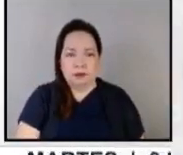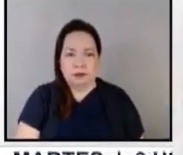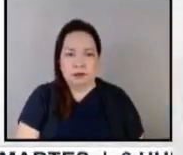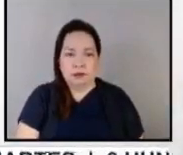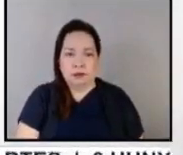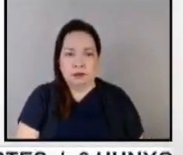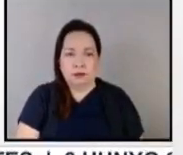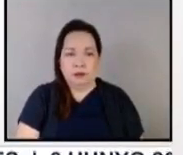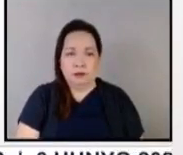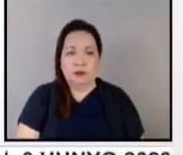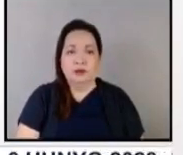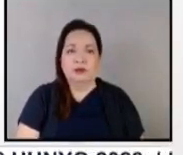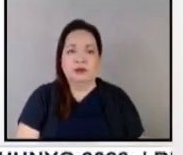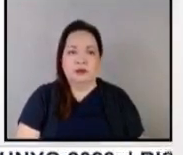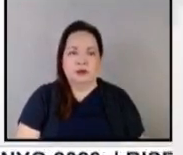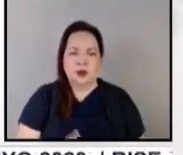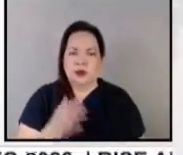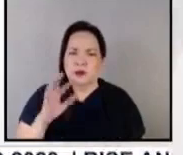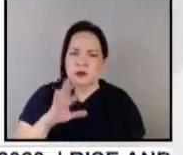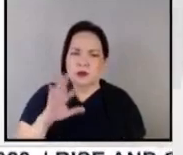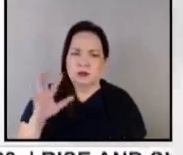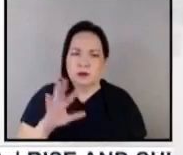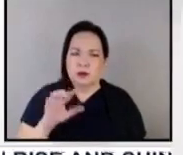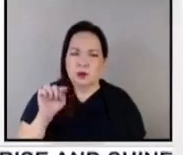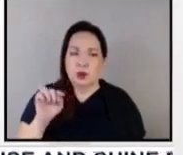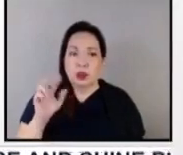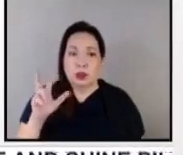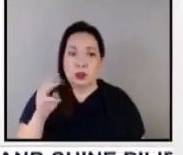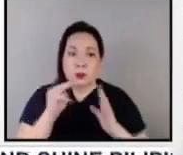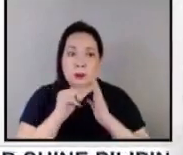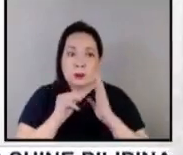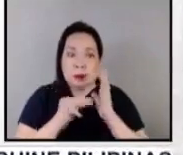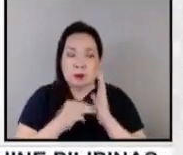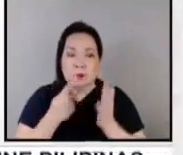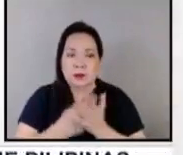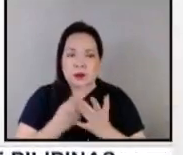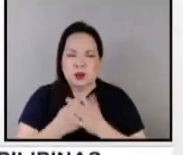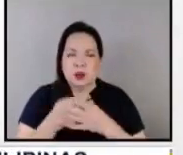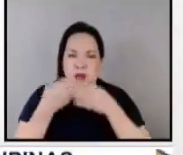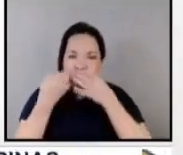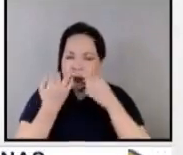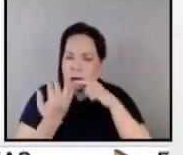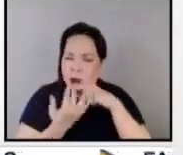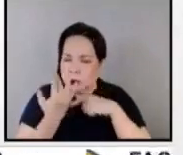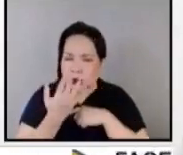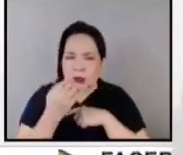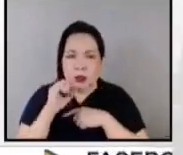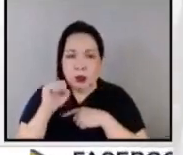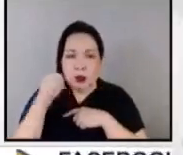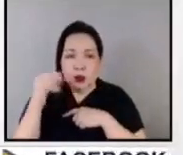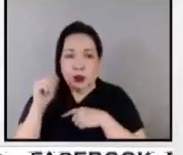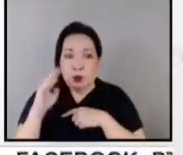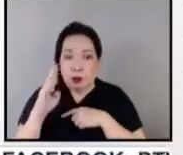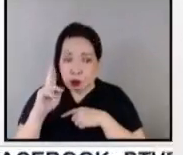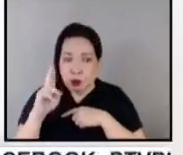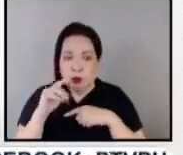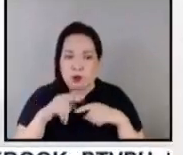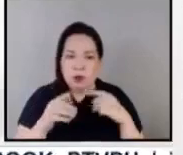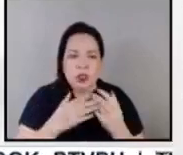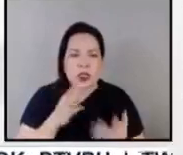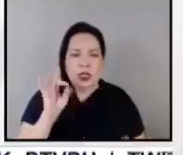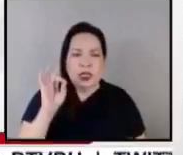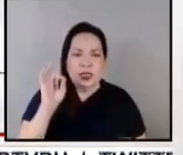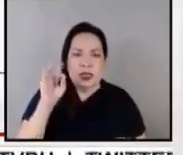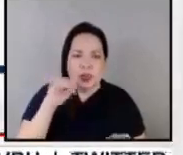Nasa 55.3 million pesos na halaga ng shabu na tumitimbang na mahigit 8,000 grams ang nasabat ng